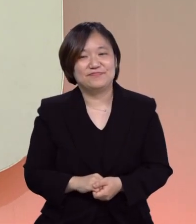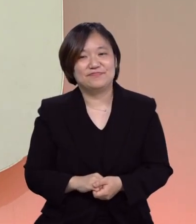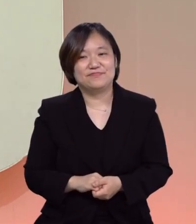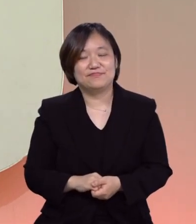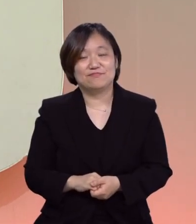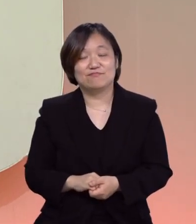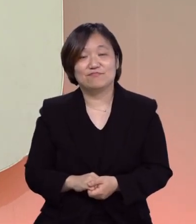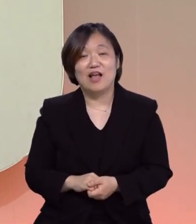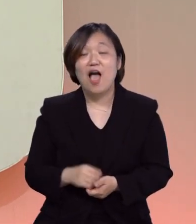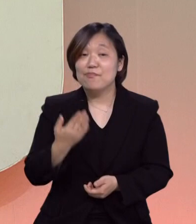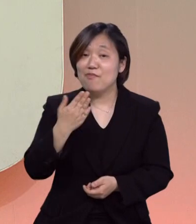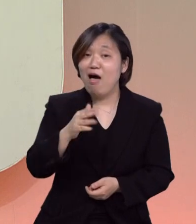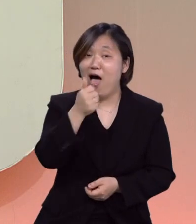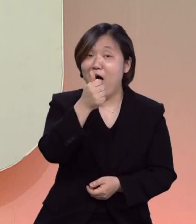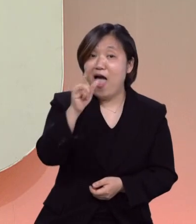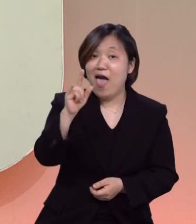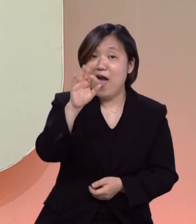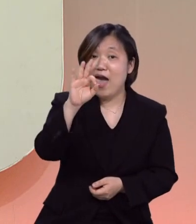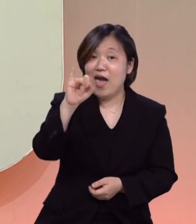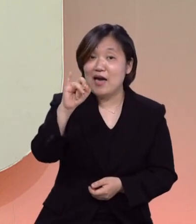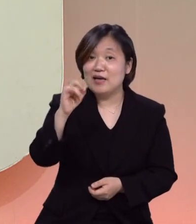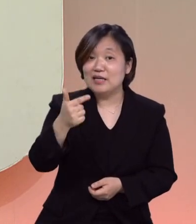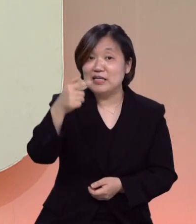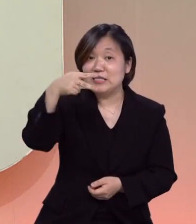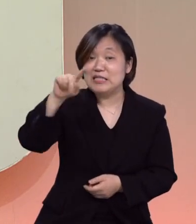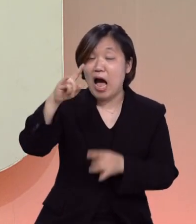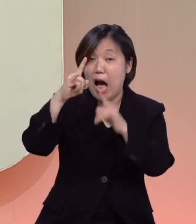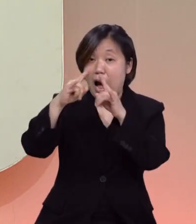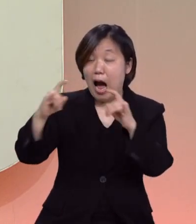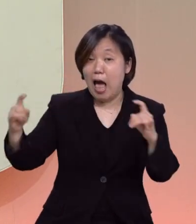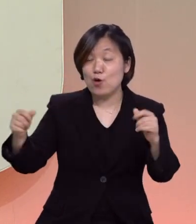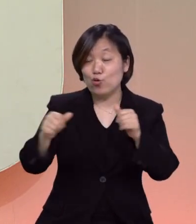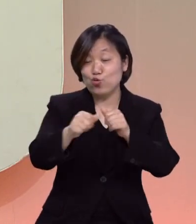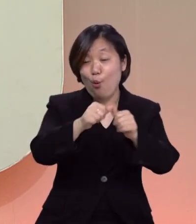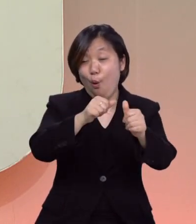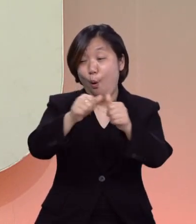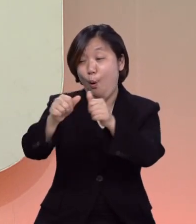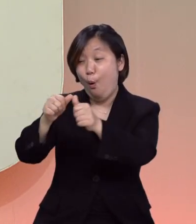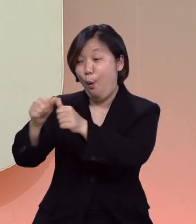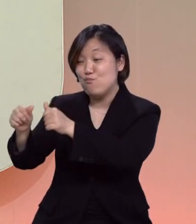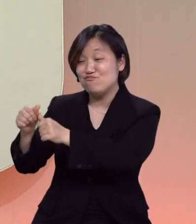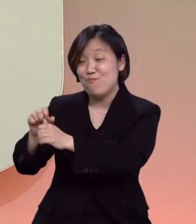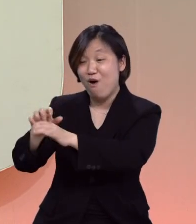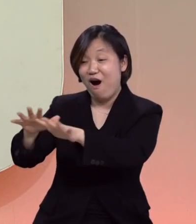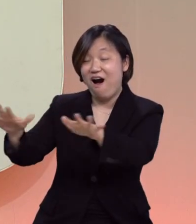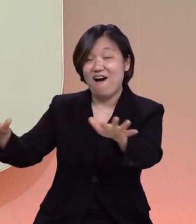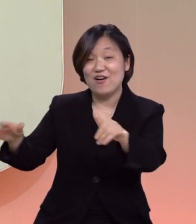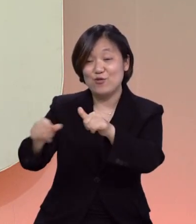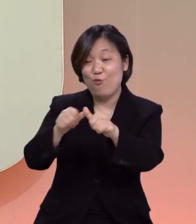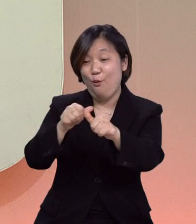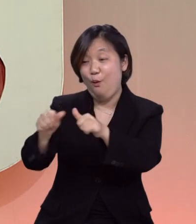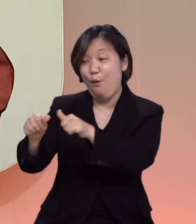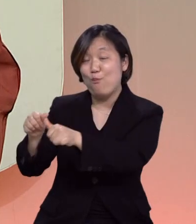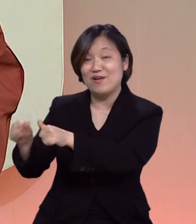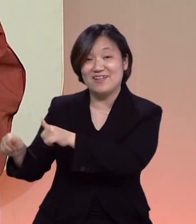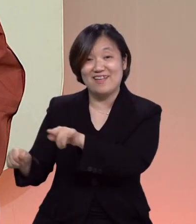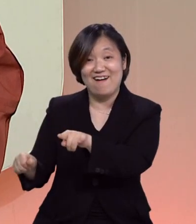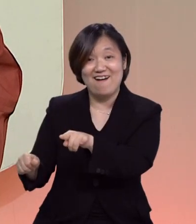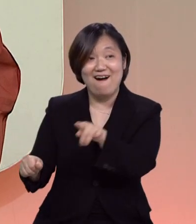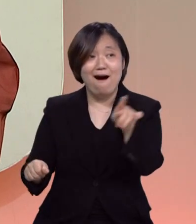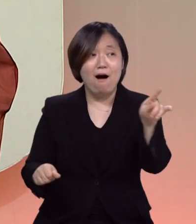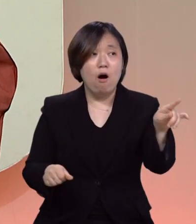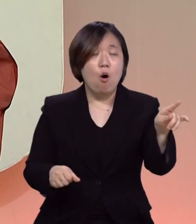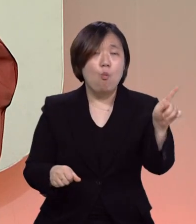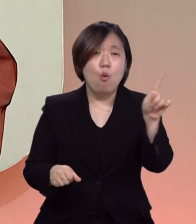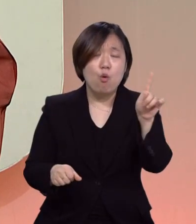그러면서 이게 해인사에서 입소문이 나가지고 해인사에서 공부하는 스님들 사이에서 야 어느 비구니